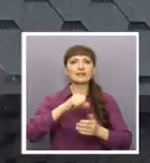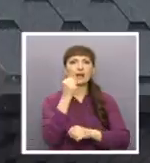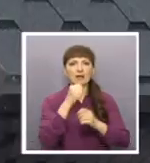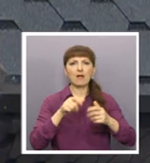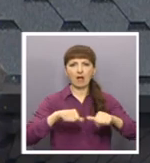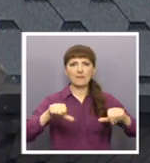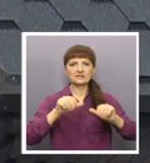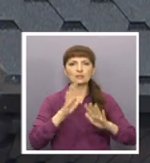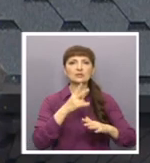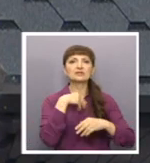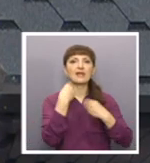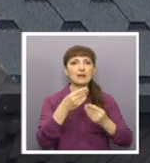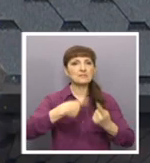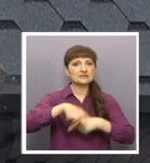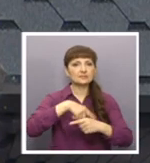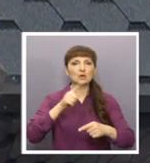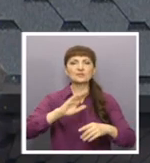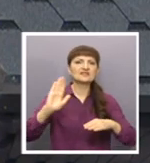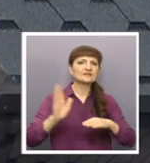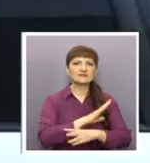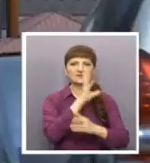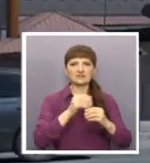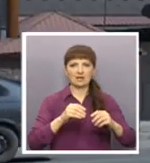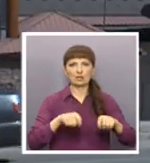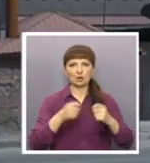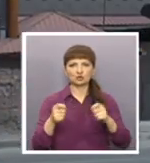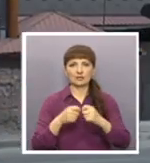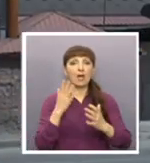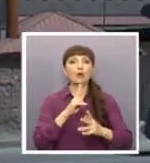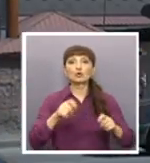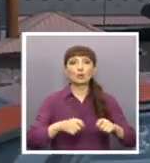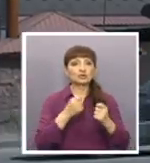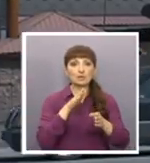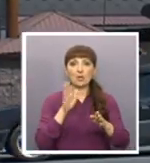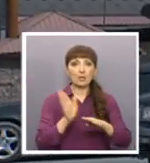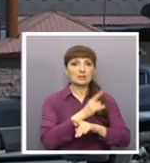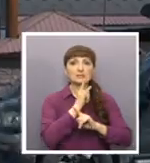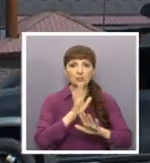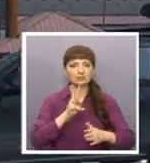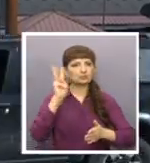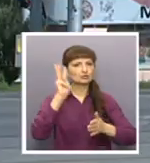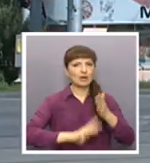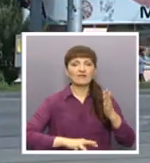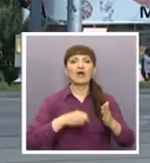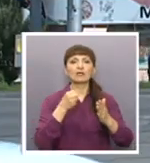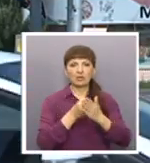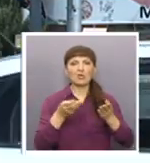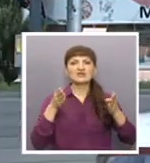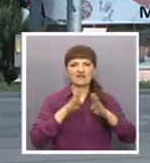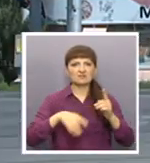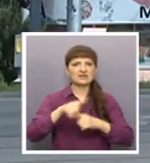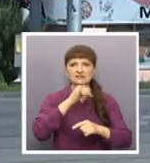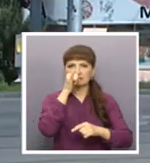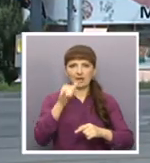дали предпринимателям, чтобы исправить все недочеты. В противном случае нарушителям грозят большие штрафы, вплоть до закрытия бизнеса. В